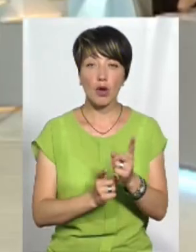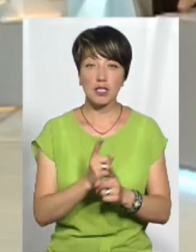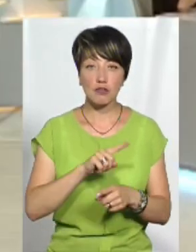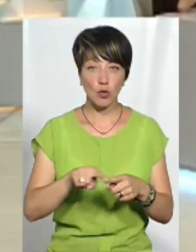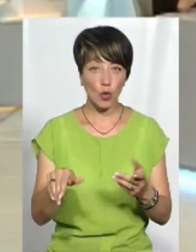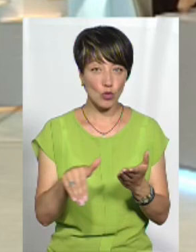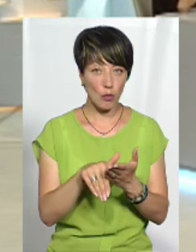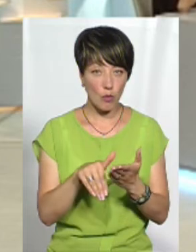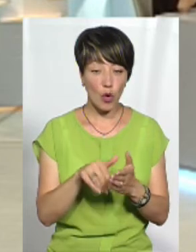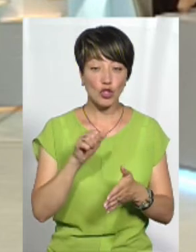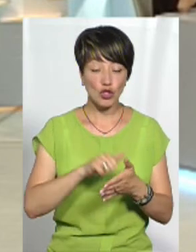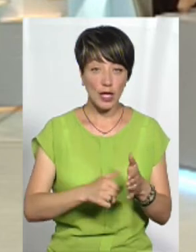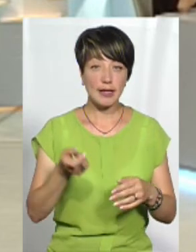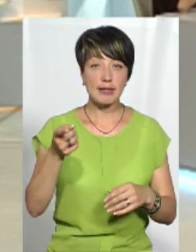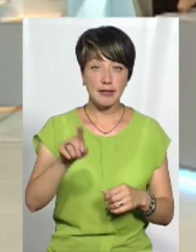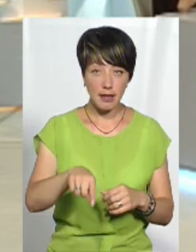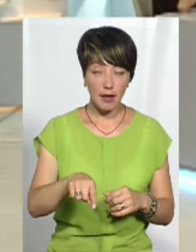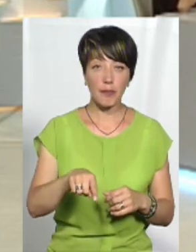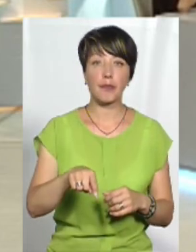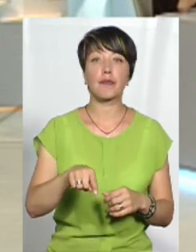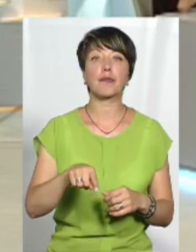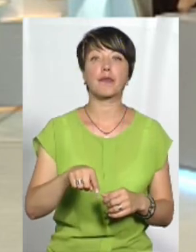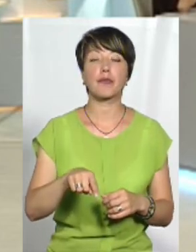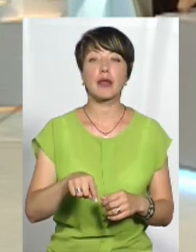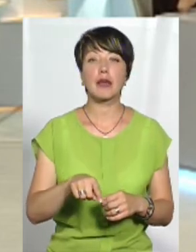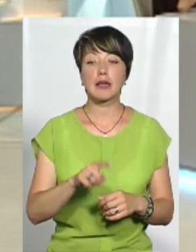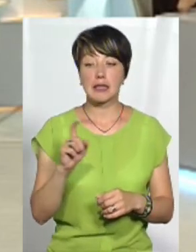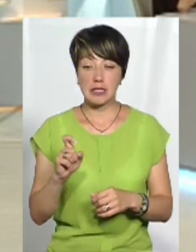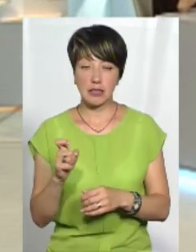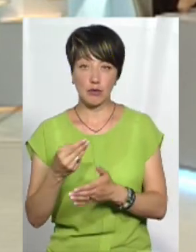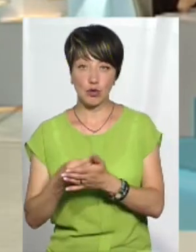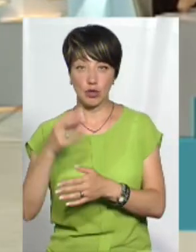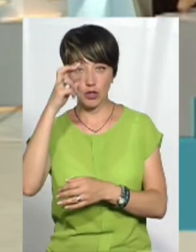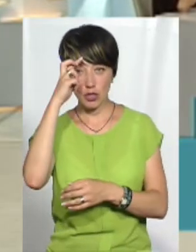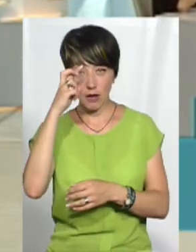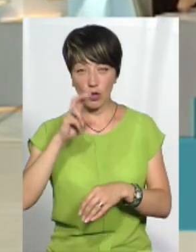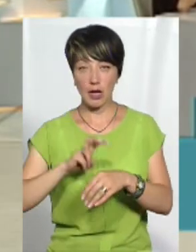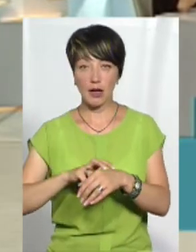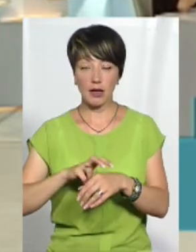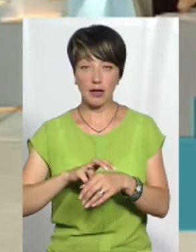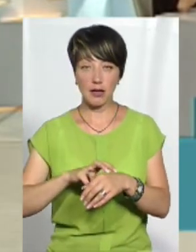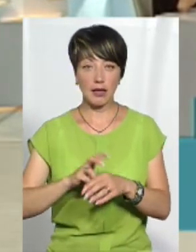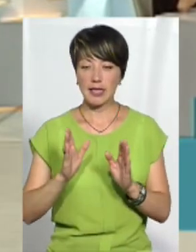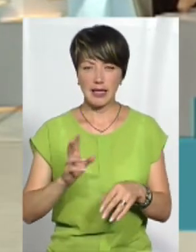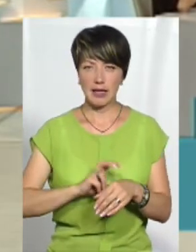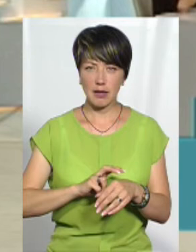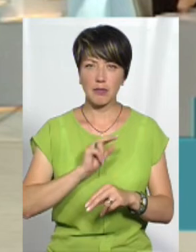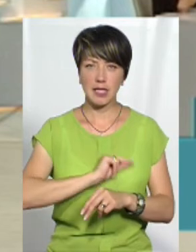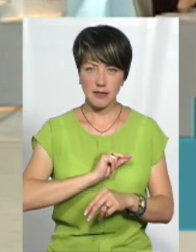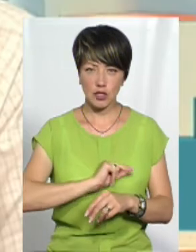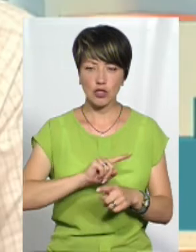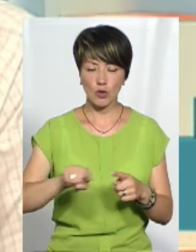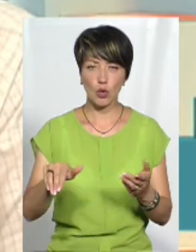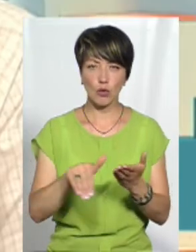реорганізації швидкої допомоги, через те з бюджету державного лікарі, не тільки лікарі,